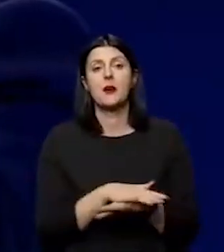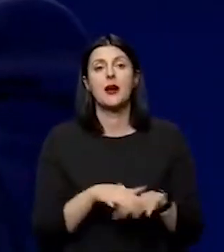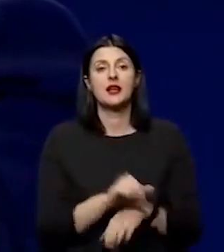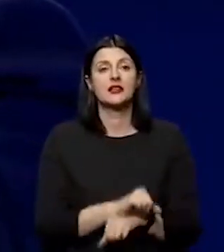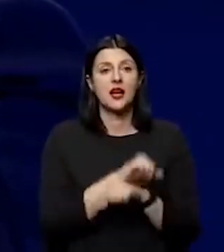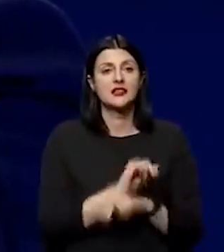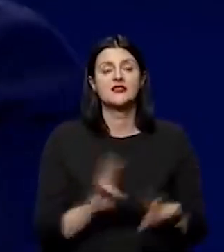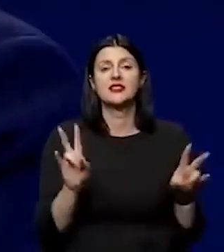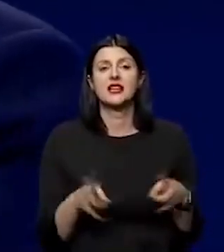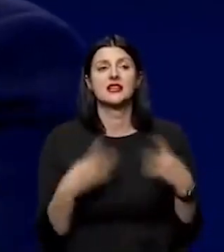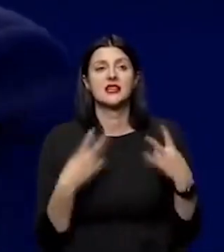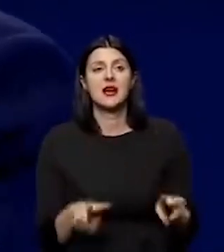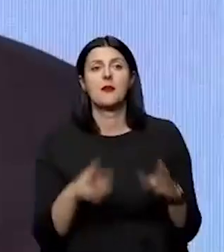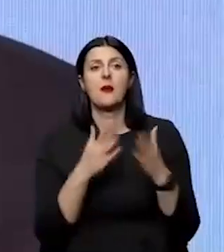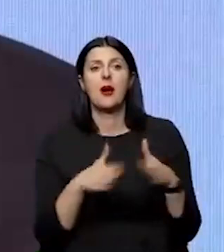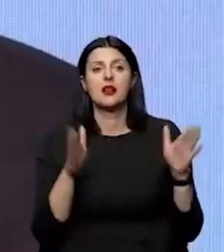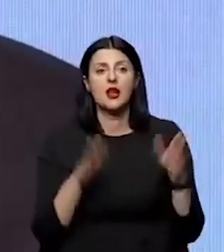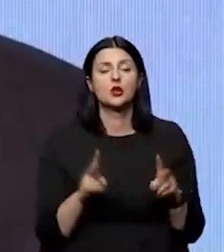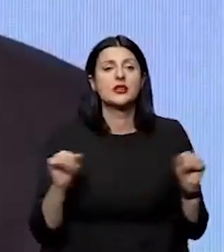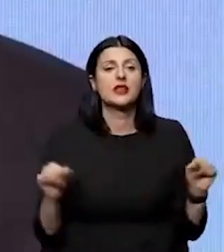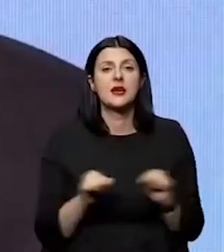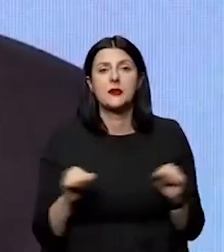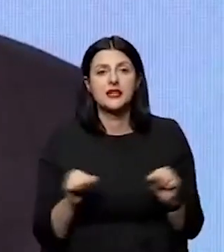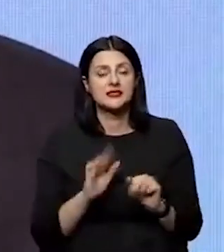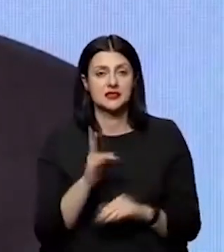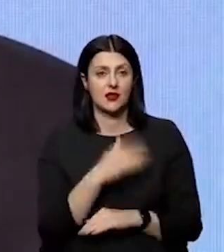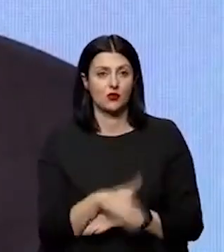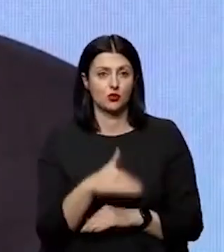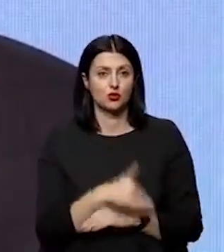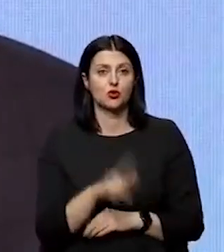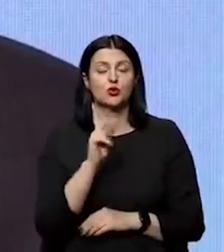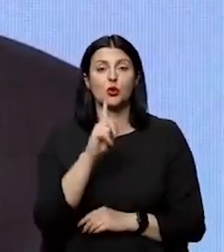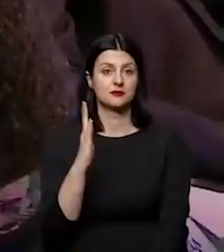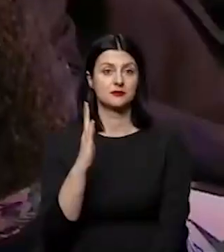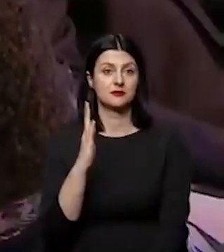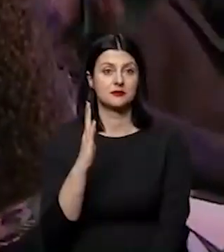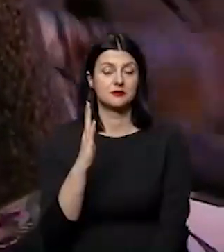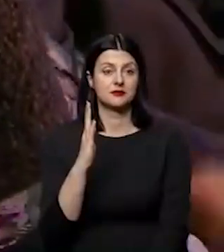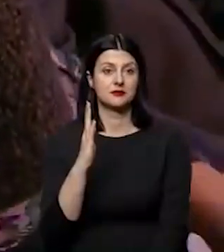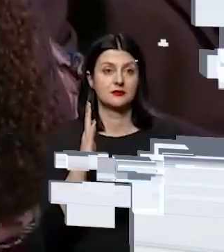треба палаток, не мерзніть на вулиці. Хто за, прошу піднести руку.